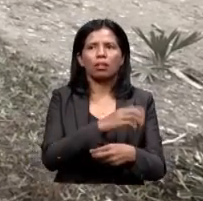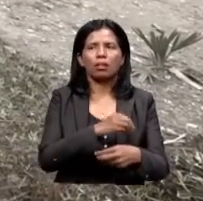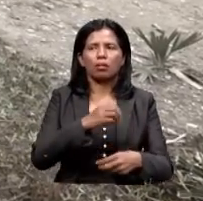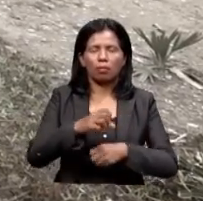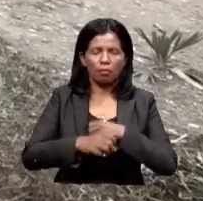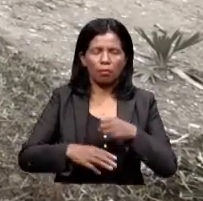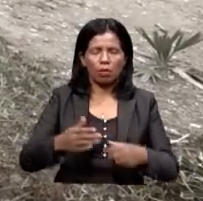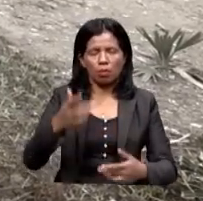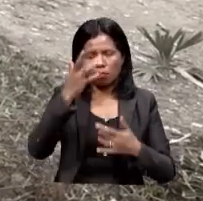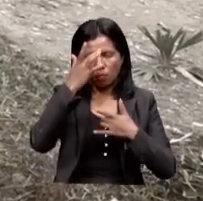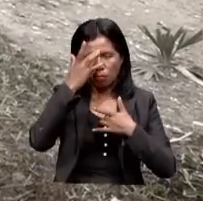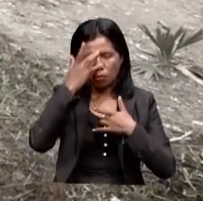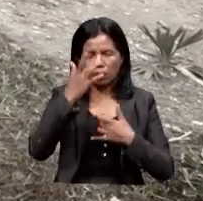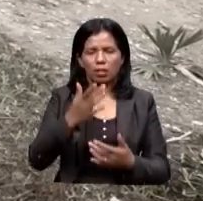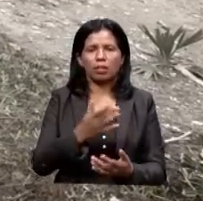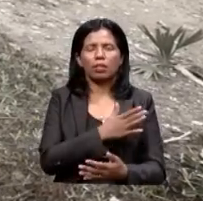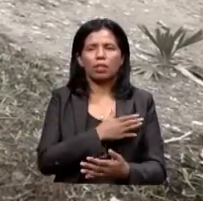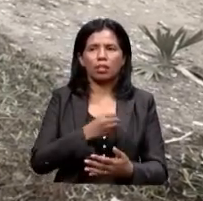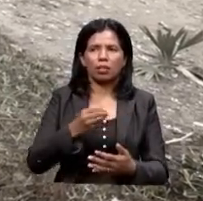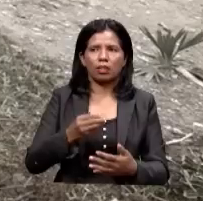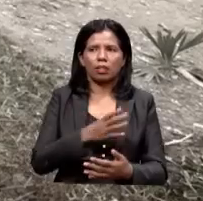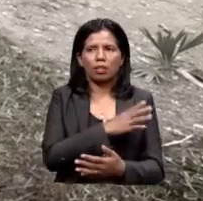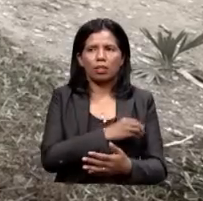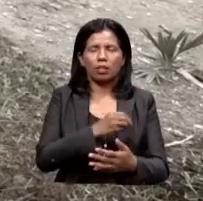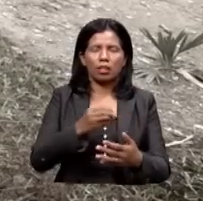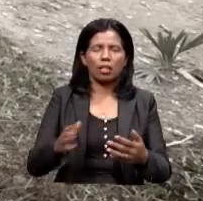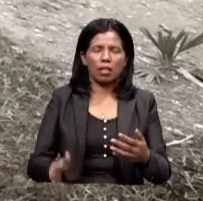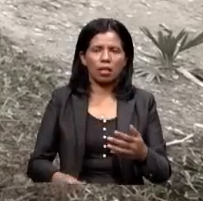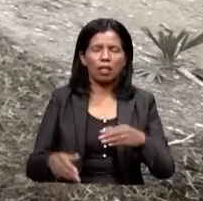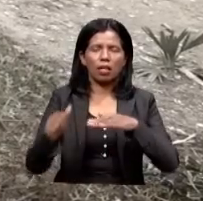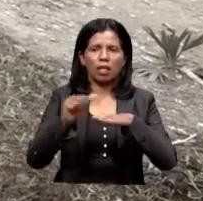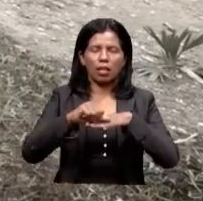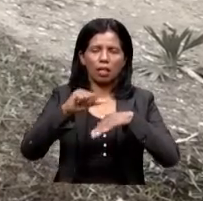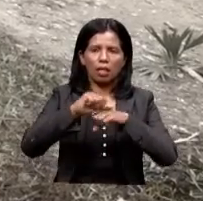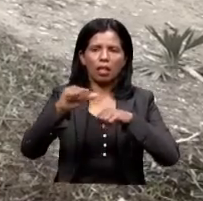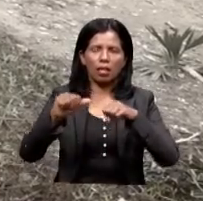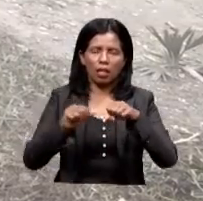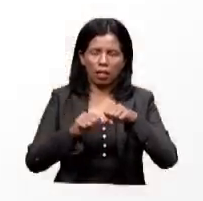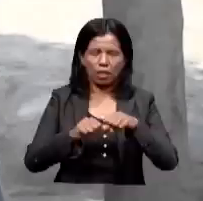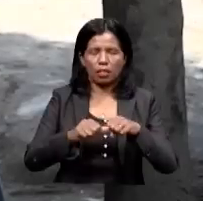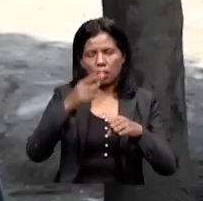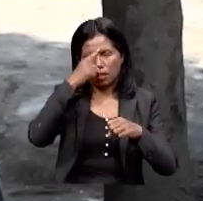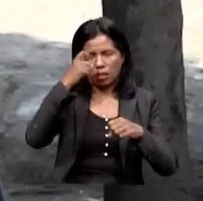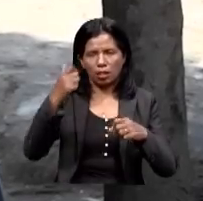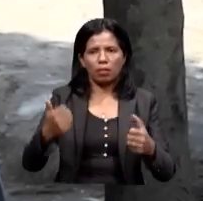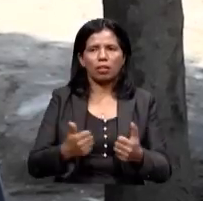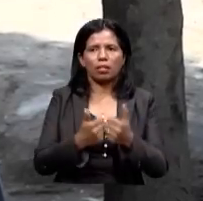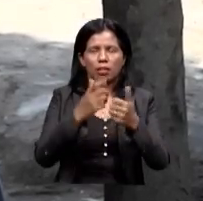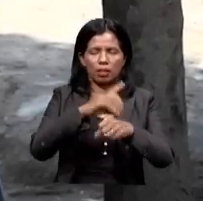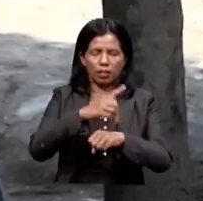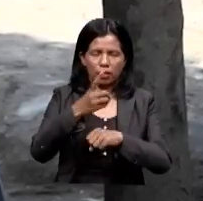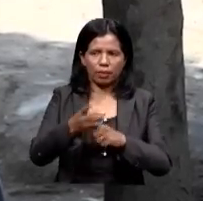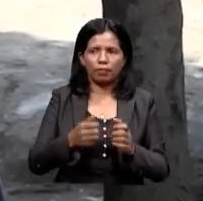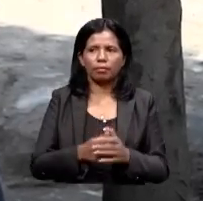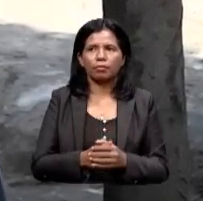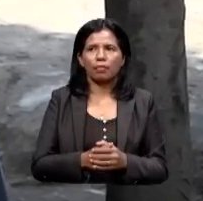hela moras asma no aleza ia parte a encaruk tambahetan accidente. Nebe banyera